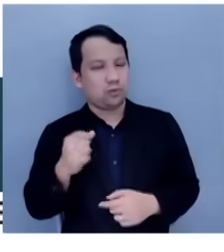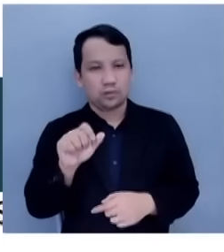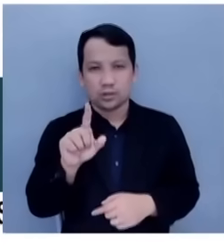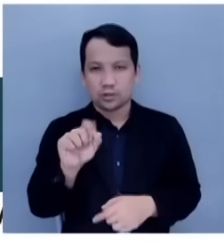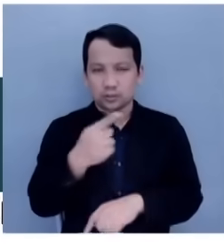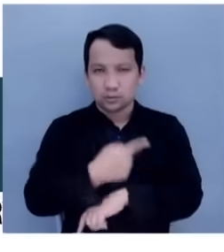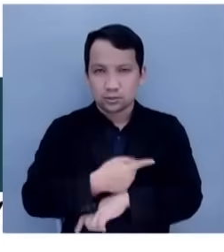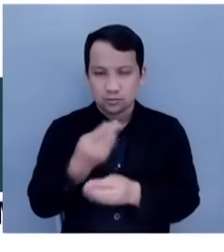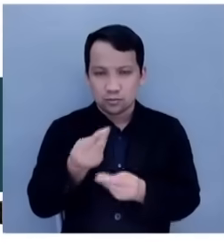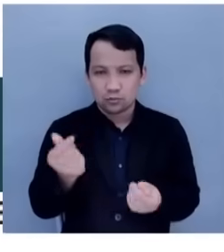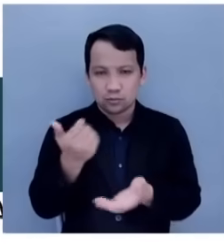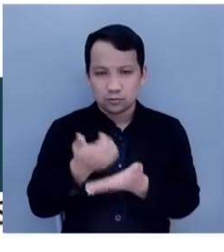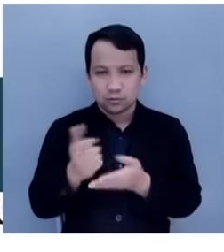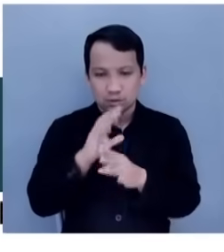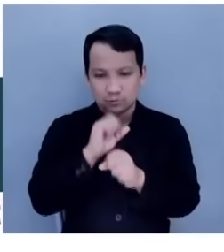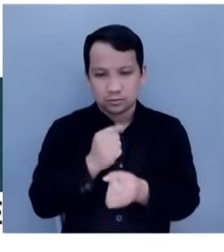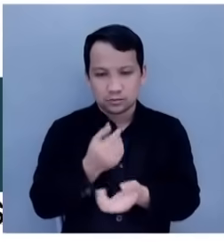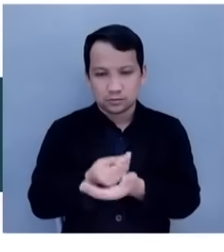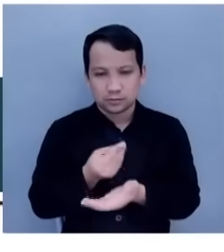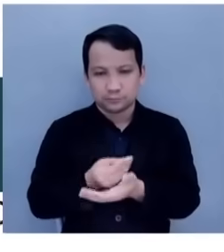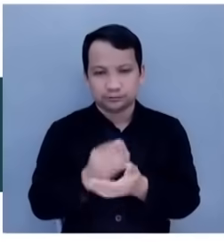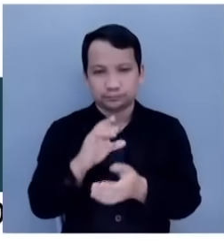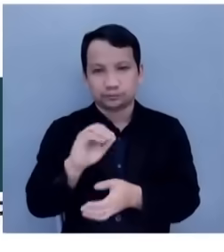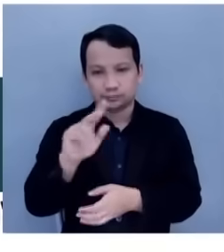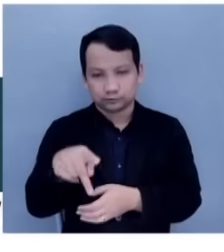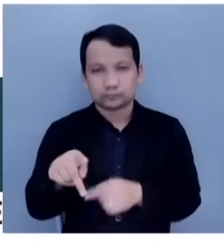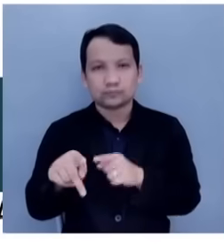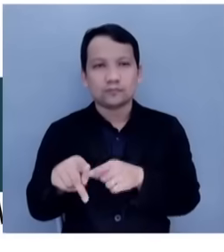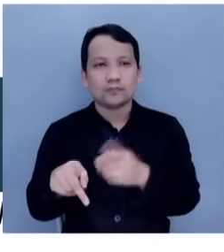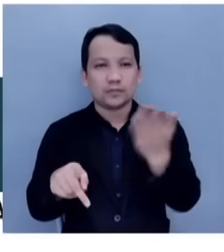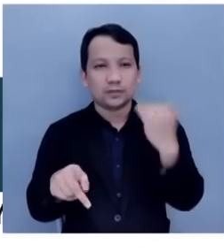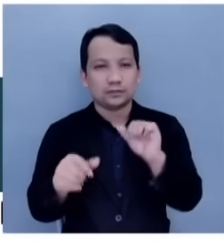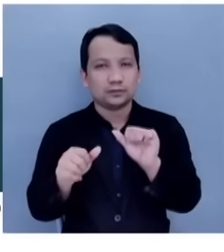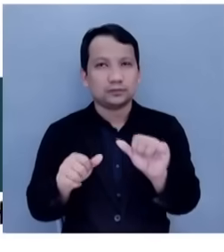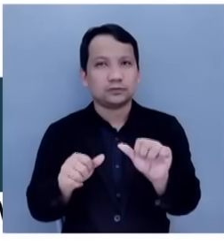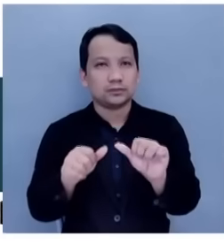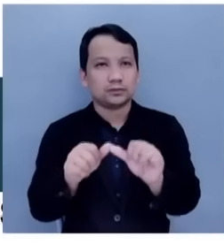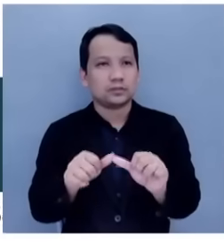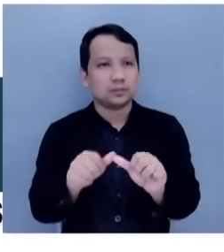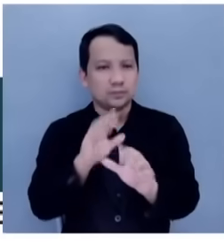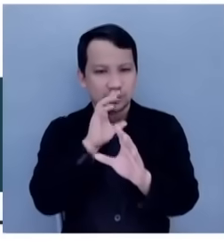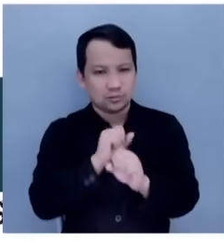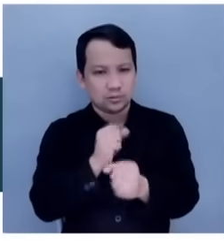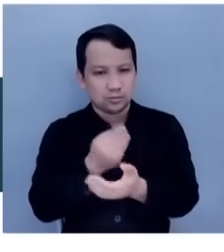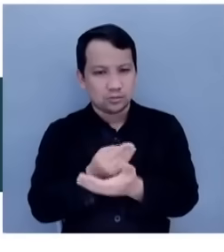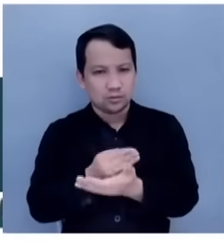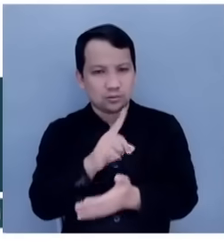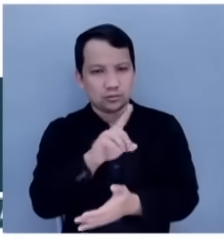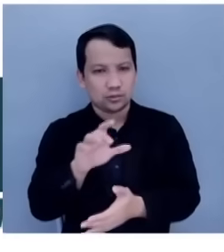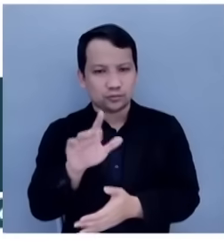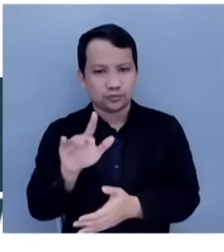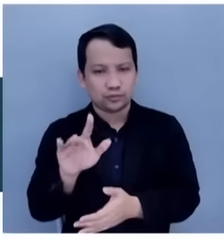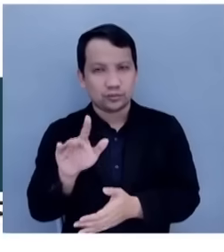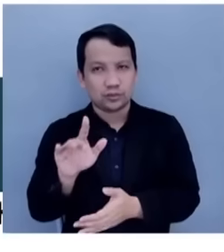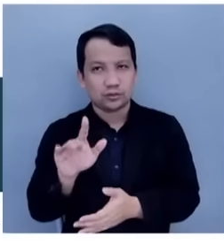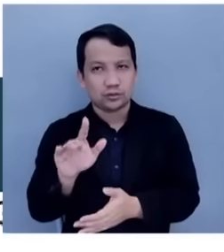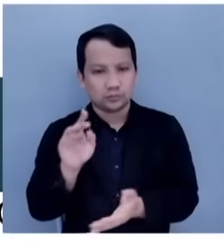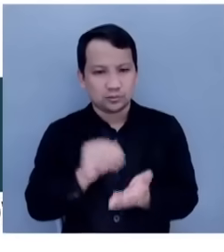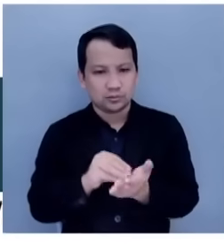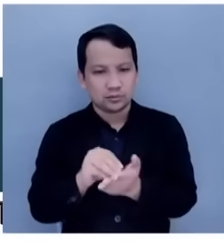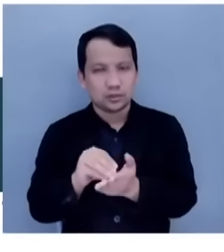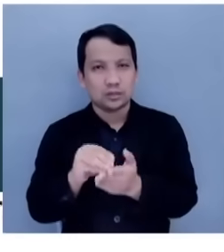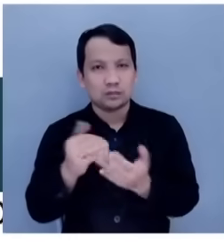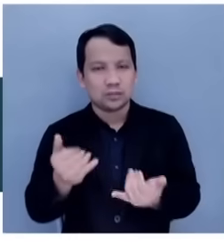na paggastos ng Office of the Vice President noong confidential fund na 125 million.